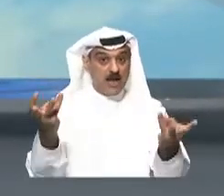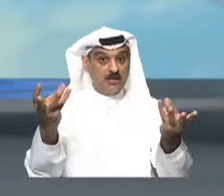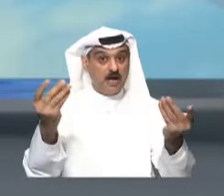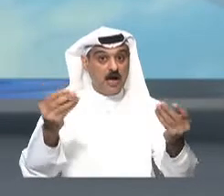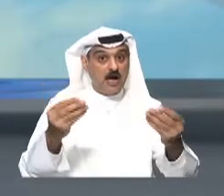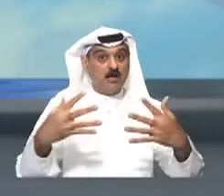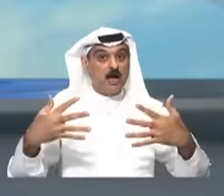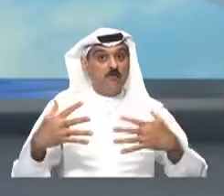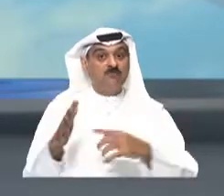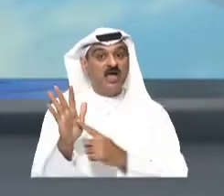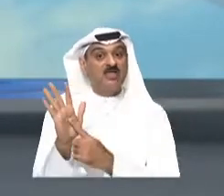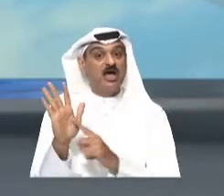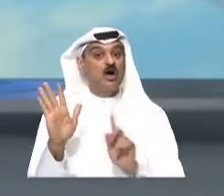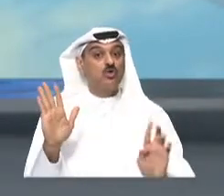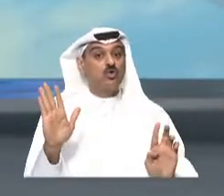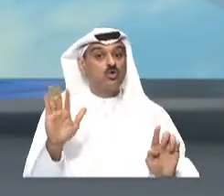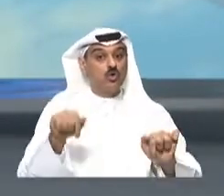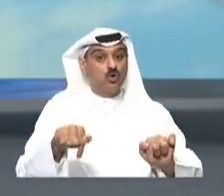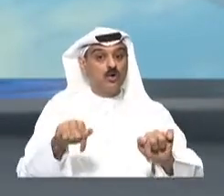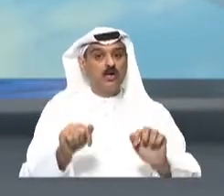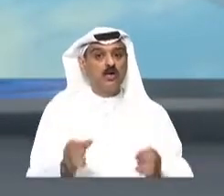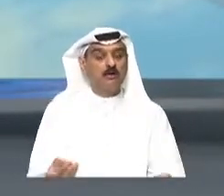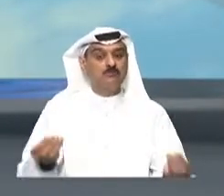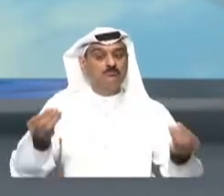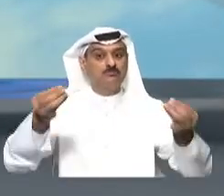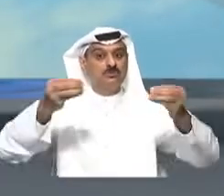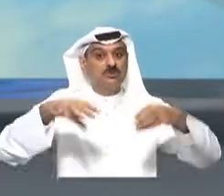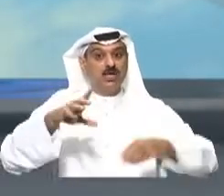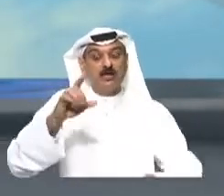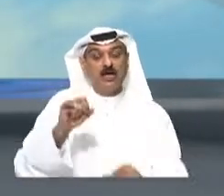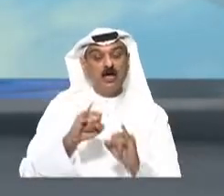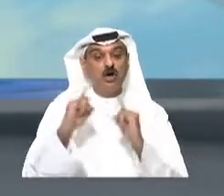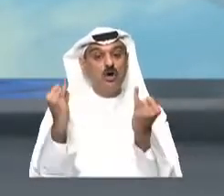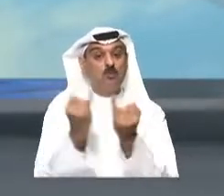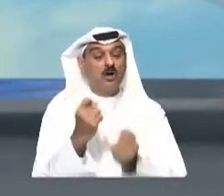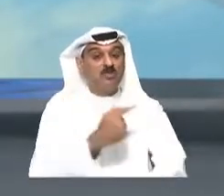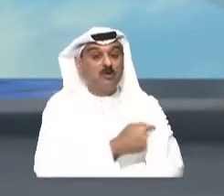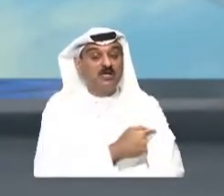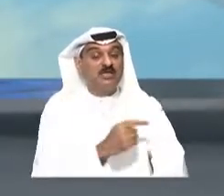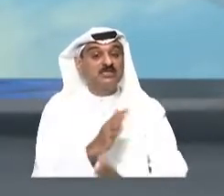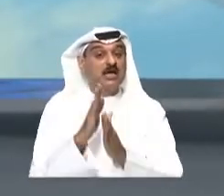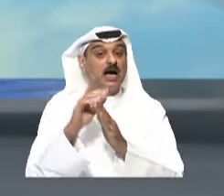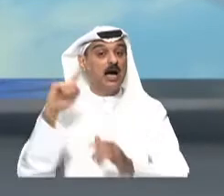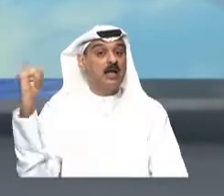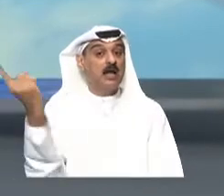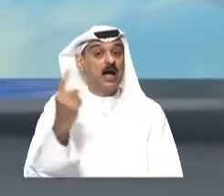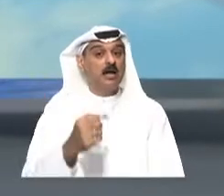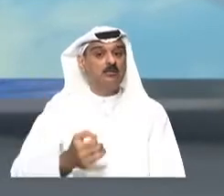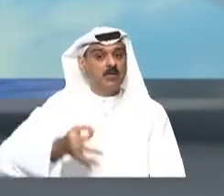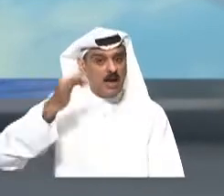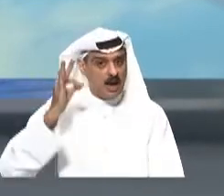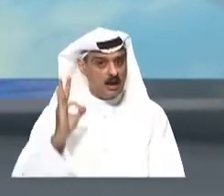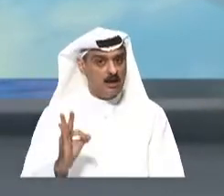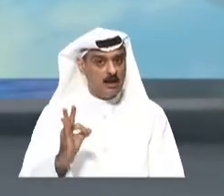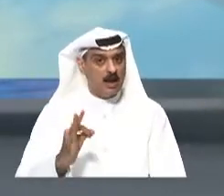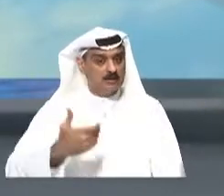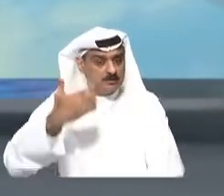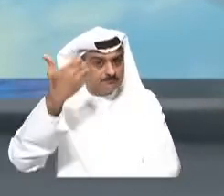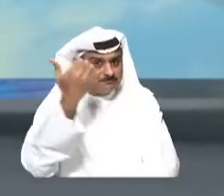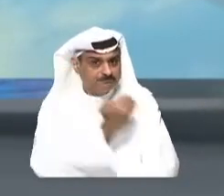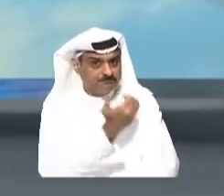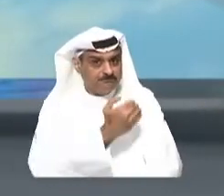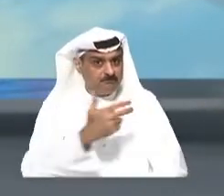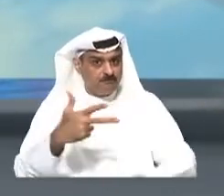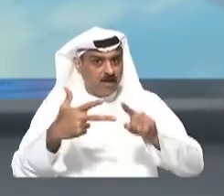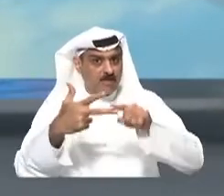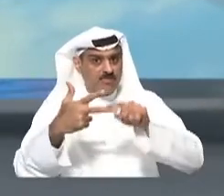معهد روبرت كوخ، حيث دعت منظمة الصحة العالمية إلى ضرورة أخذ الجرعة التعزيزية التنشيطية،